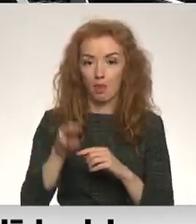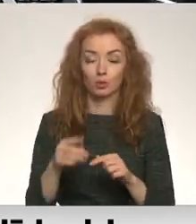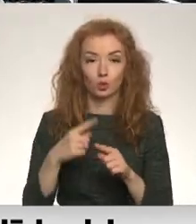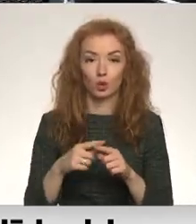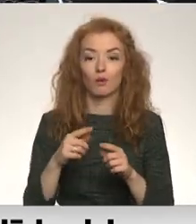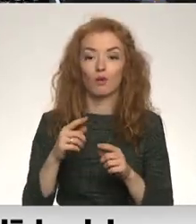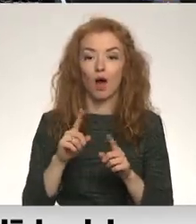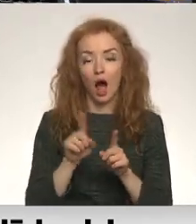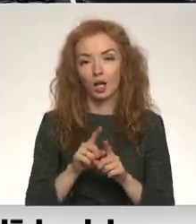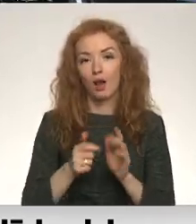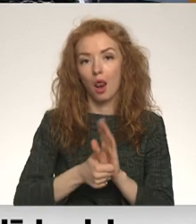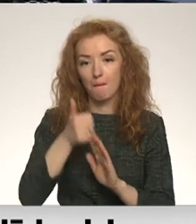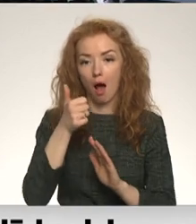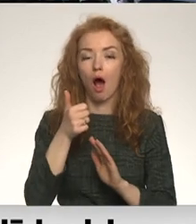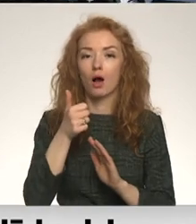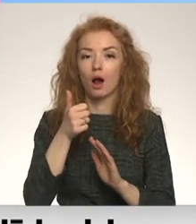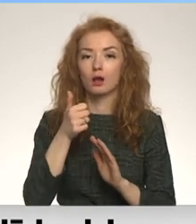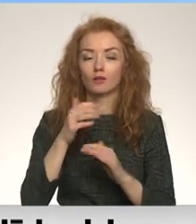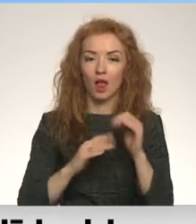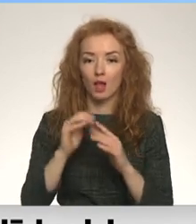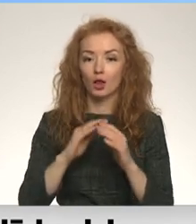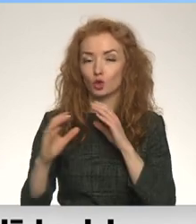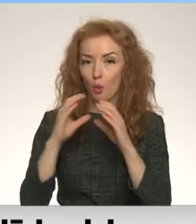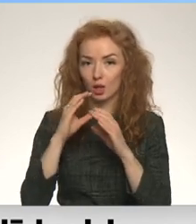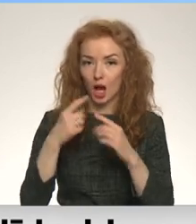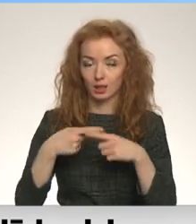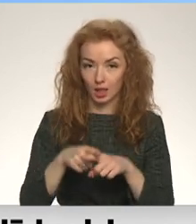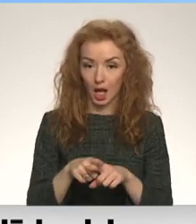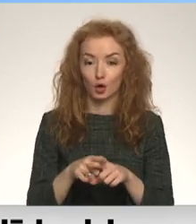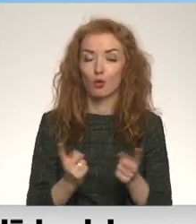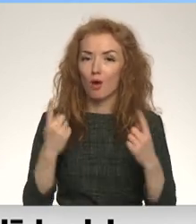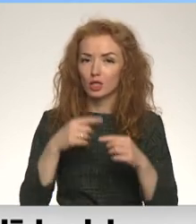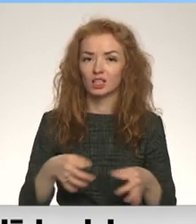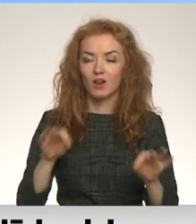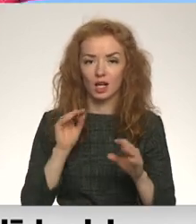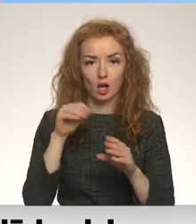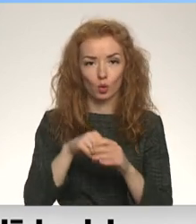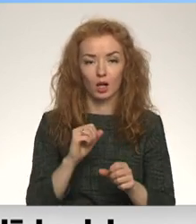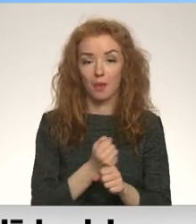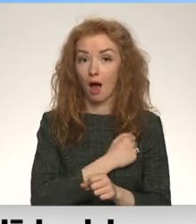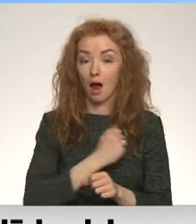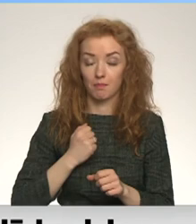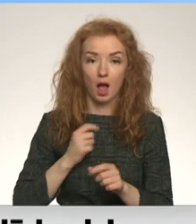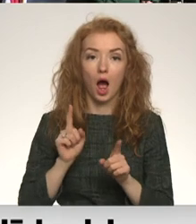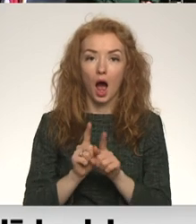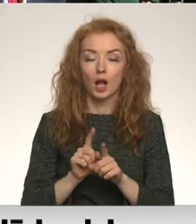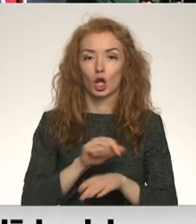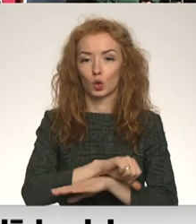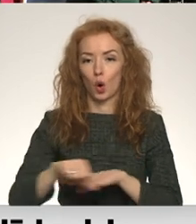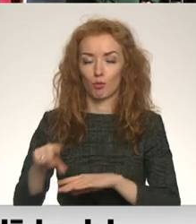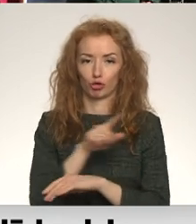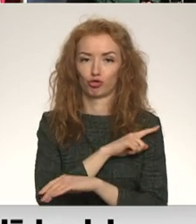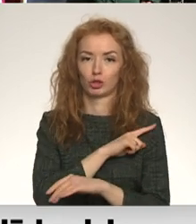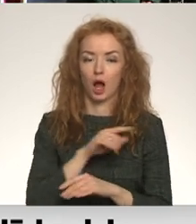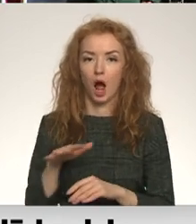ietveros drošāku komunikāciju aprīkojumu. Pašreiz ir ļoti svarīgi ieguldīt ne tikai bruņotajos spēkos, bet arī robežsardzē, saka